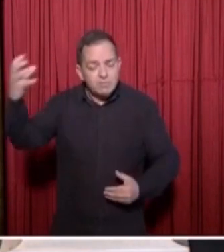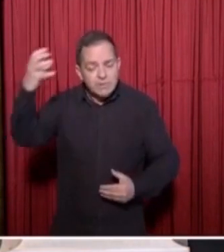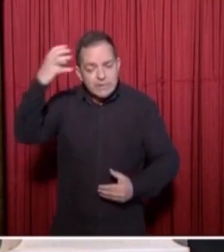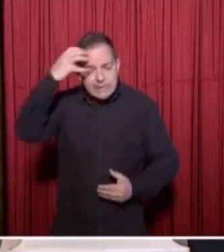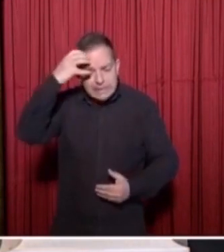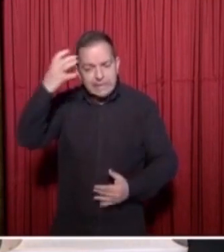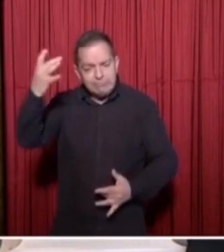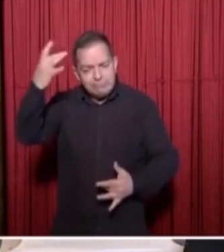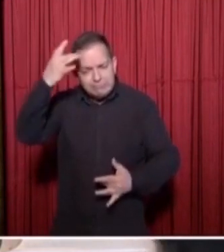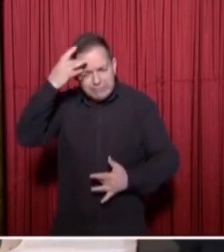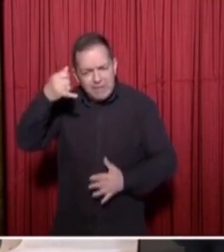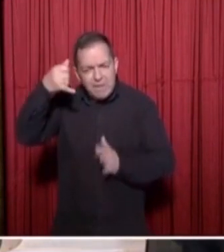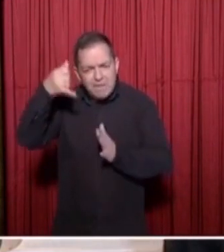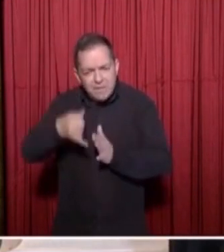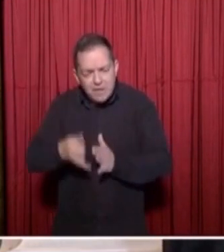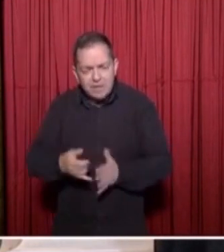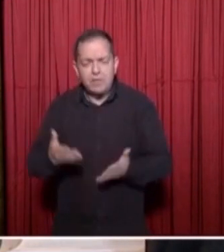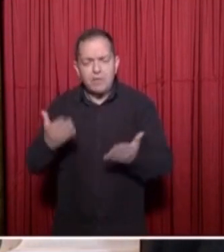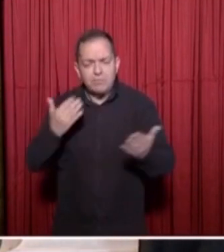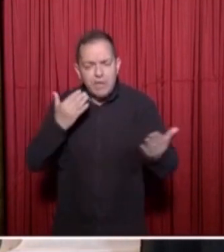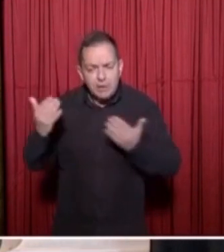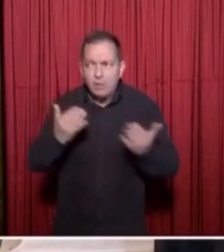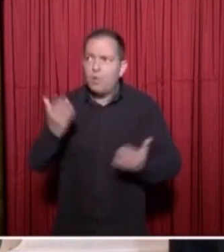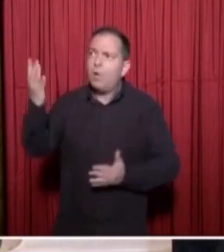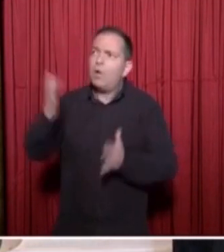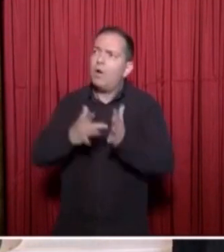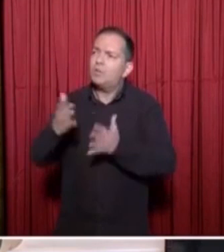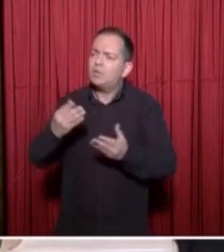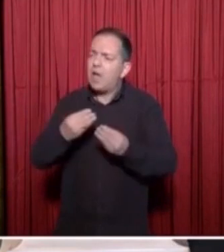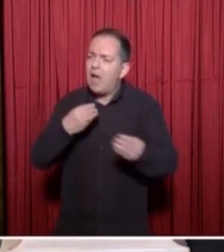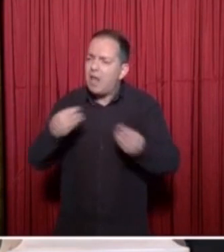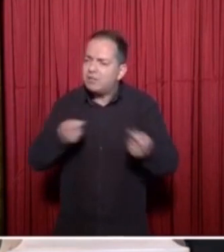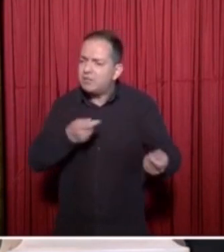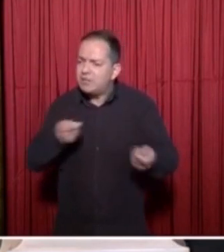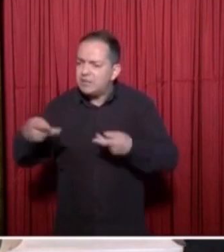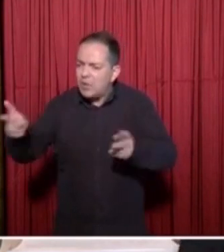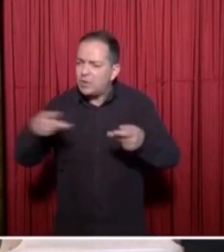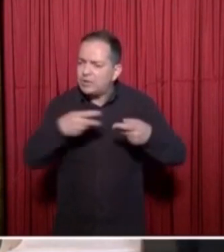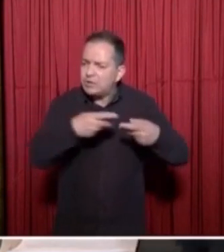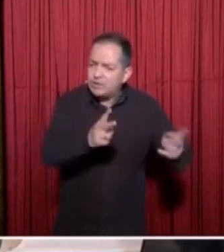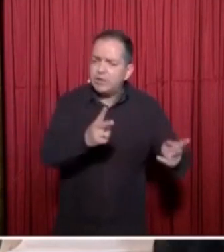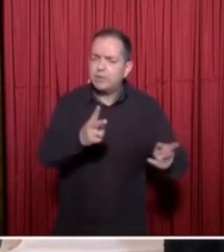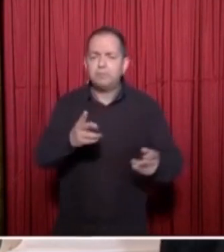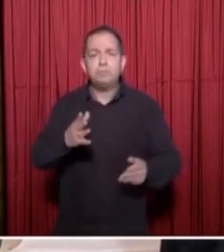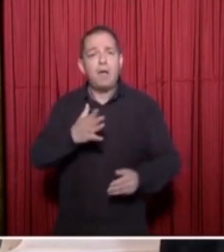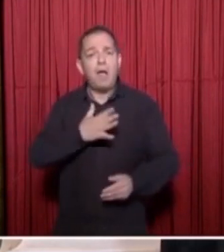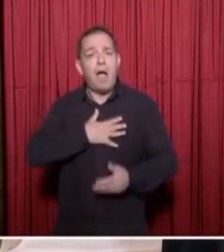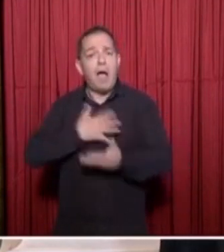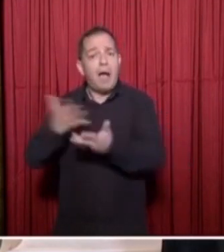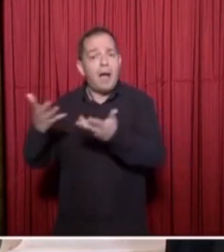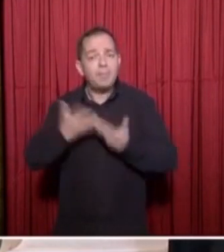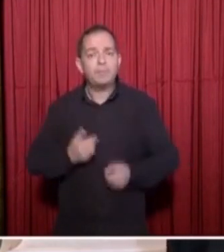κατανοήσουμε την άπειρη συγκατάβαση και τη Θεία Μακροθυμία. Γιατί αυτή εδώ